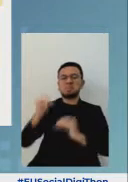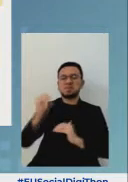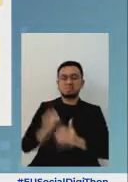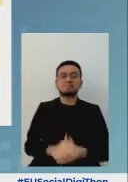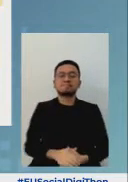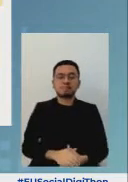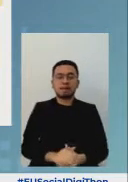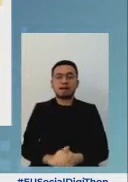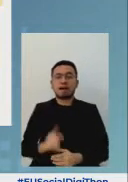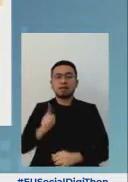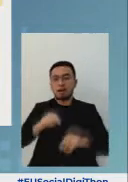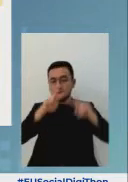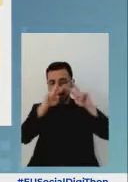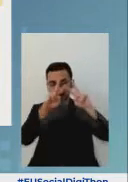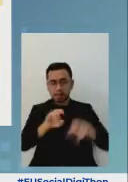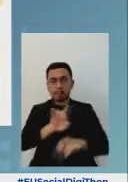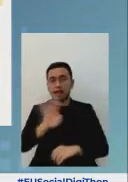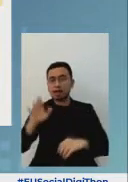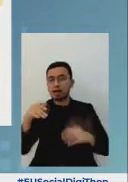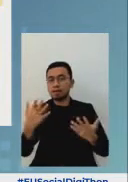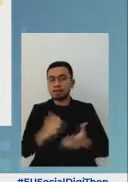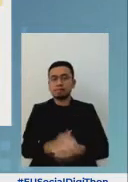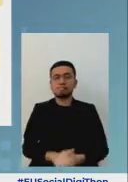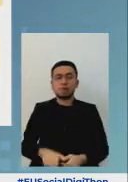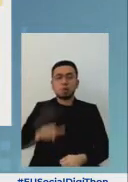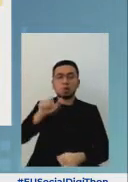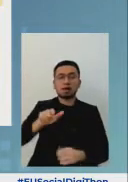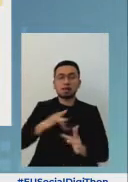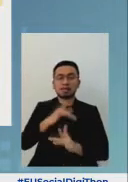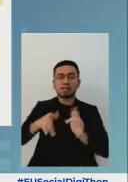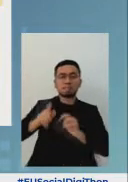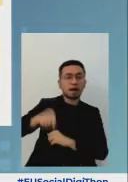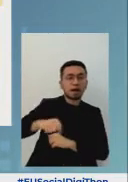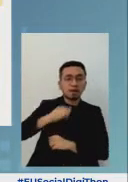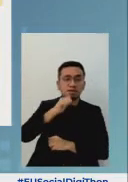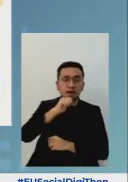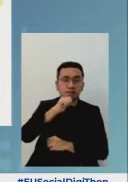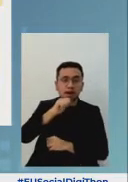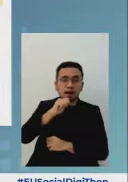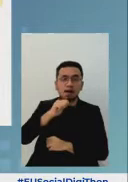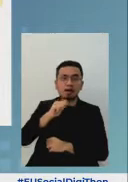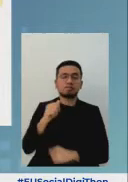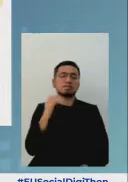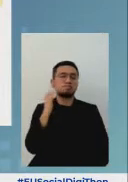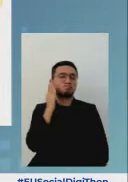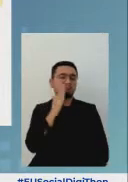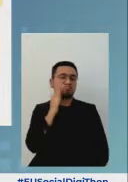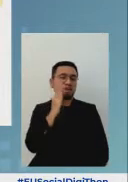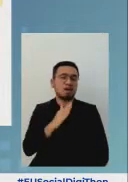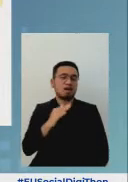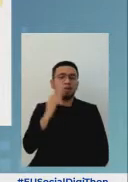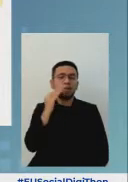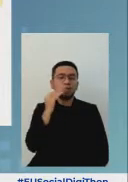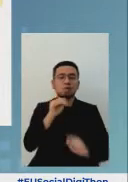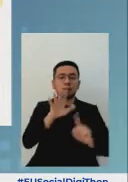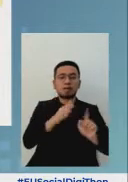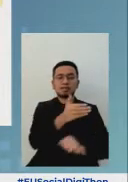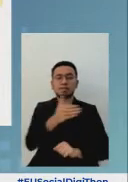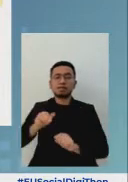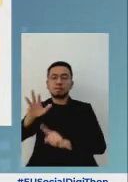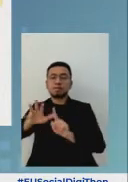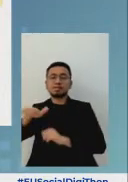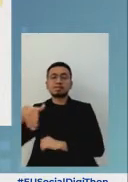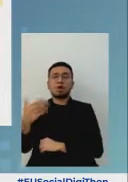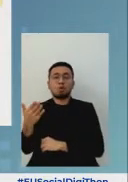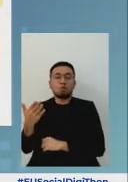yang mengatakan bahwa pengguna internet terbesar adalah remaja usia 15-19 tahun. Mungkin kalau survei itu diadakan